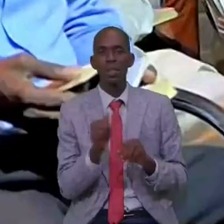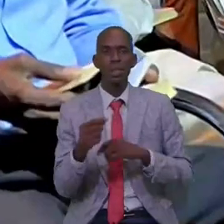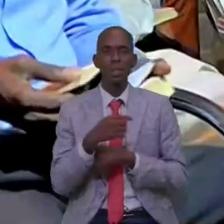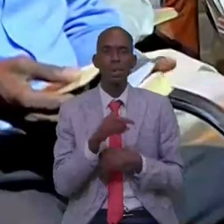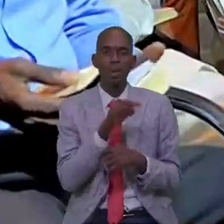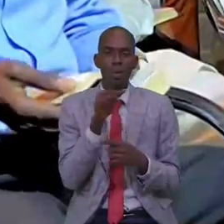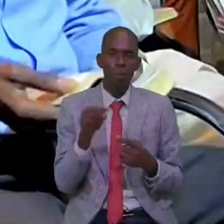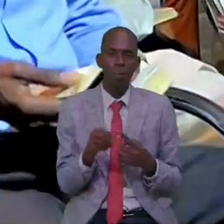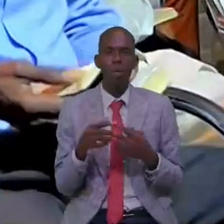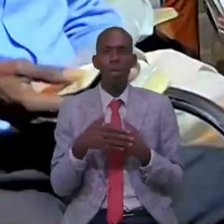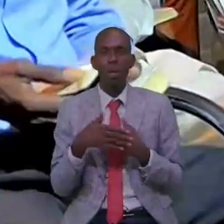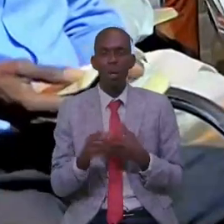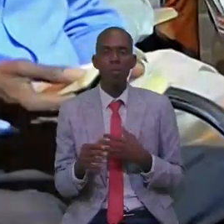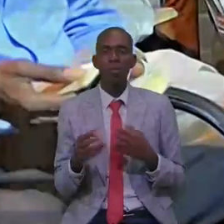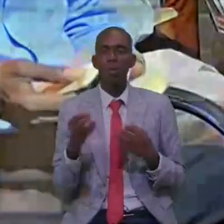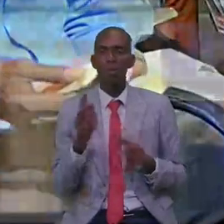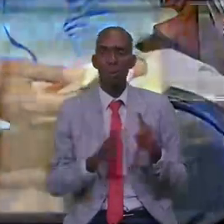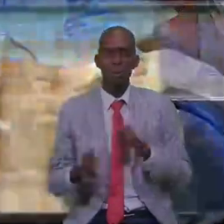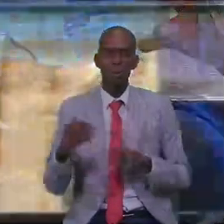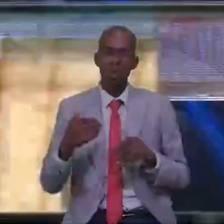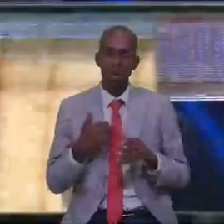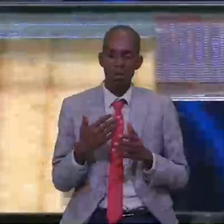fixé un jour